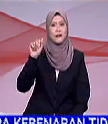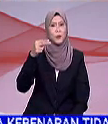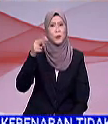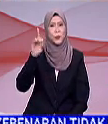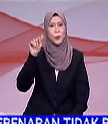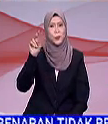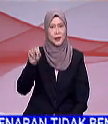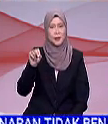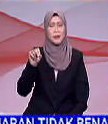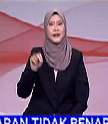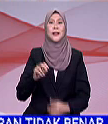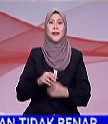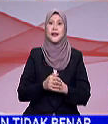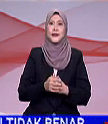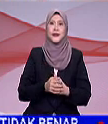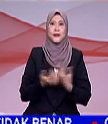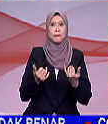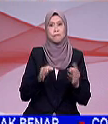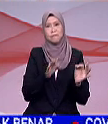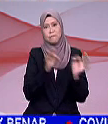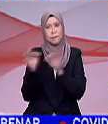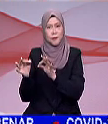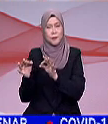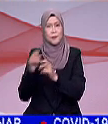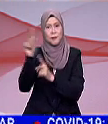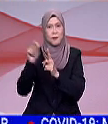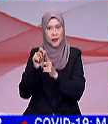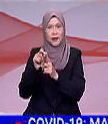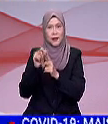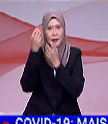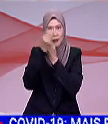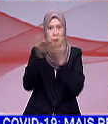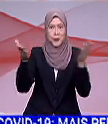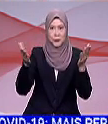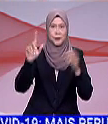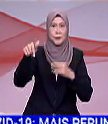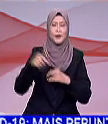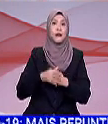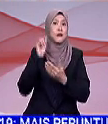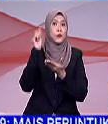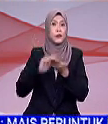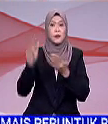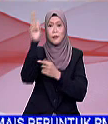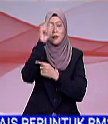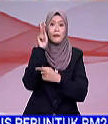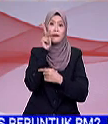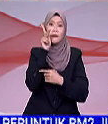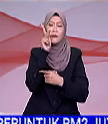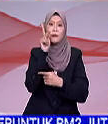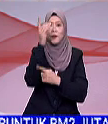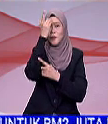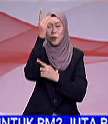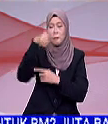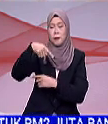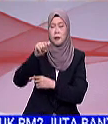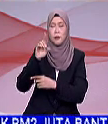almarhum Sultan badli Shah dilewatkan ke satu Tarikh yang akan diumumkan kelak suusaha kerajaan Negeri Kedah Datuk Paduka